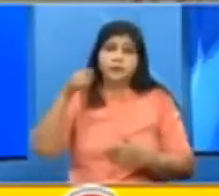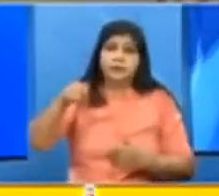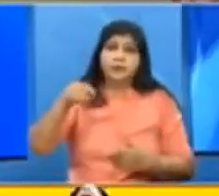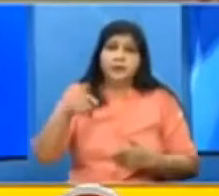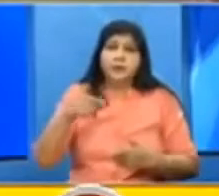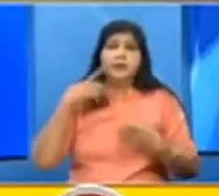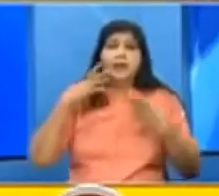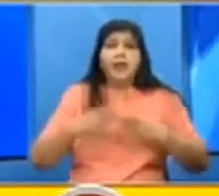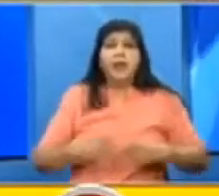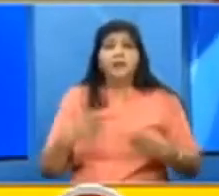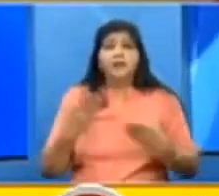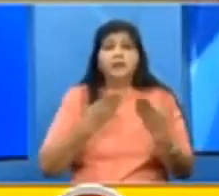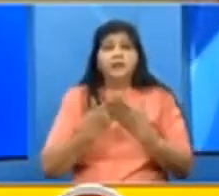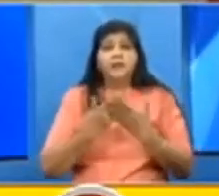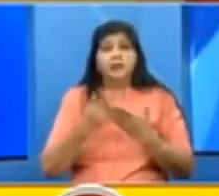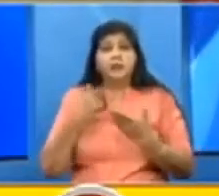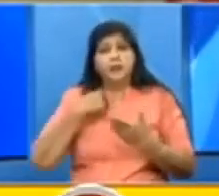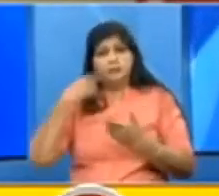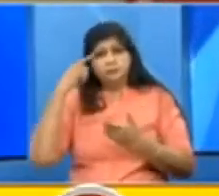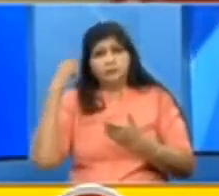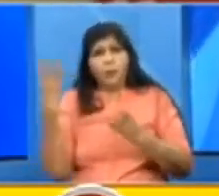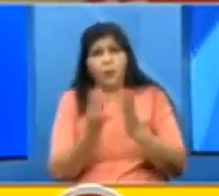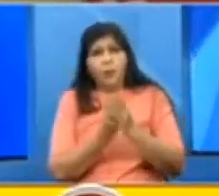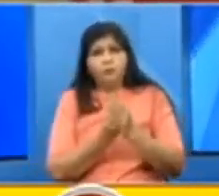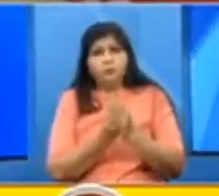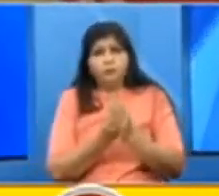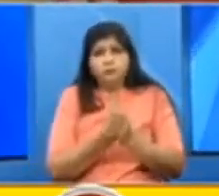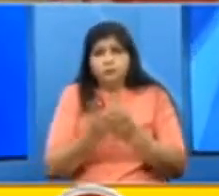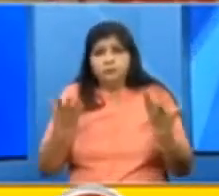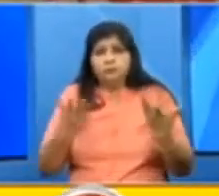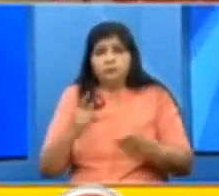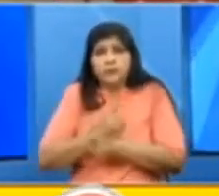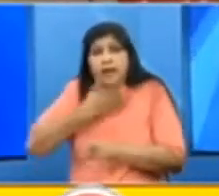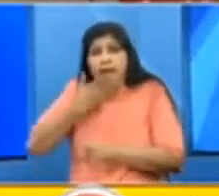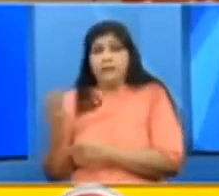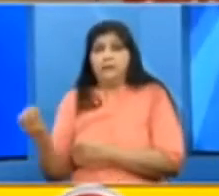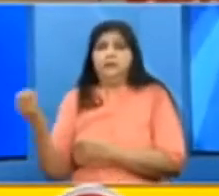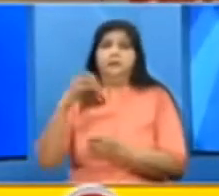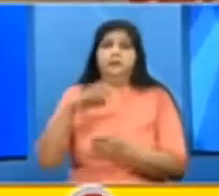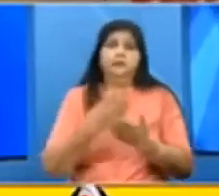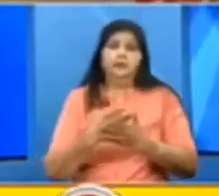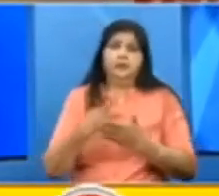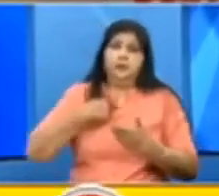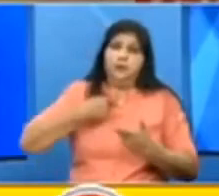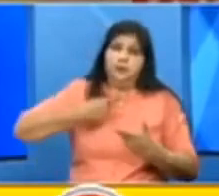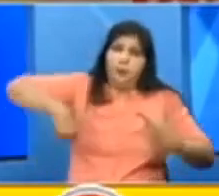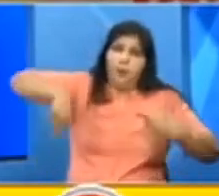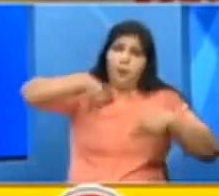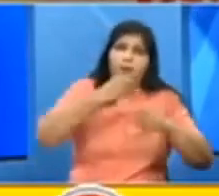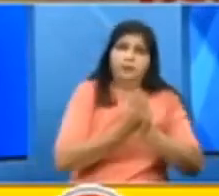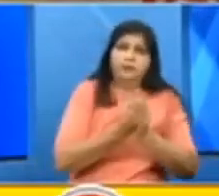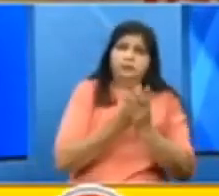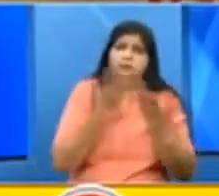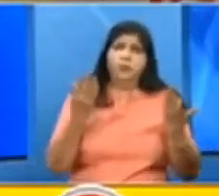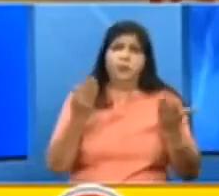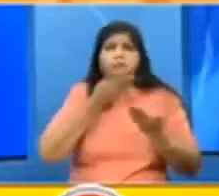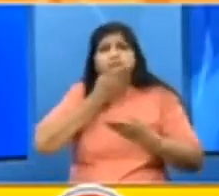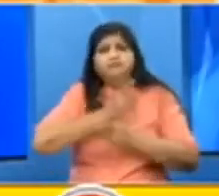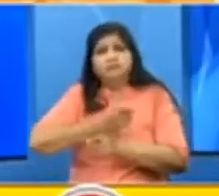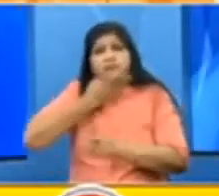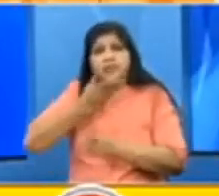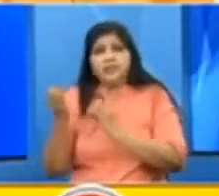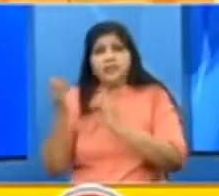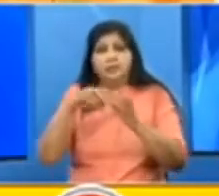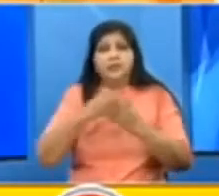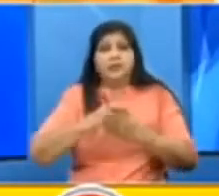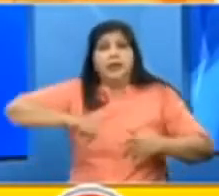का जीवन हम सभी के लिए बहुत बड़ी प्रेरणा है, हम सभी को बहुत कुछ सिखाता है।